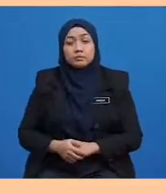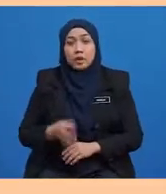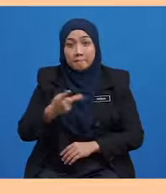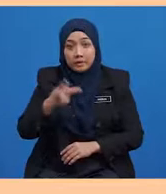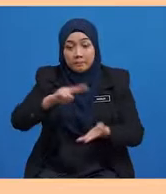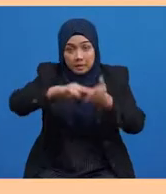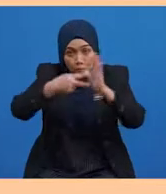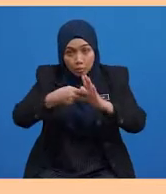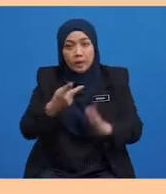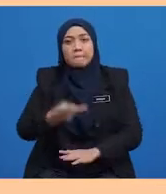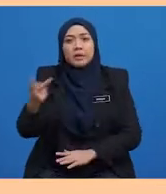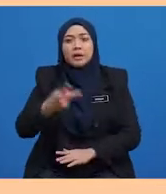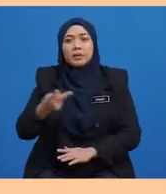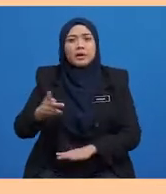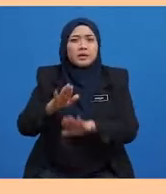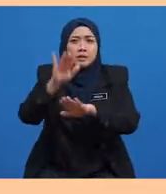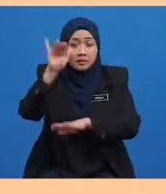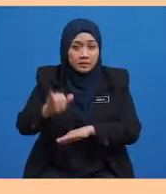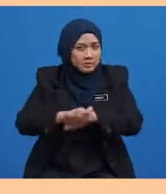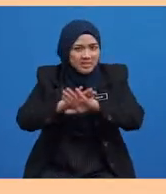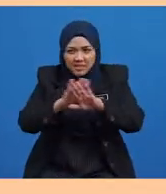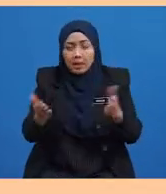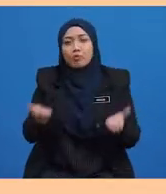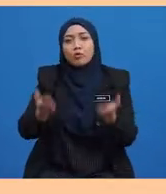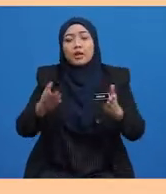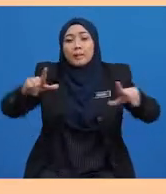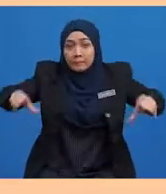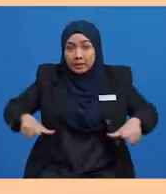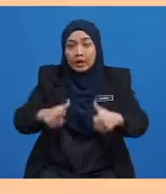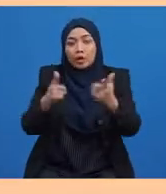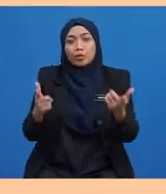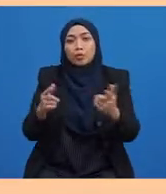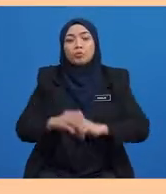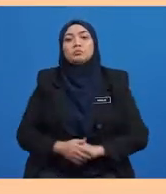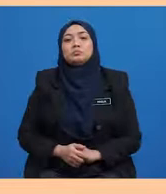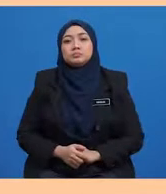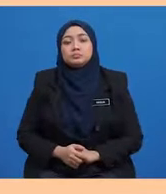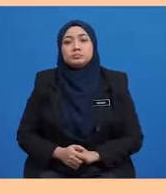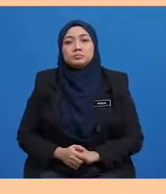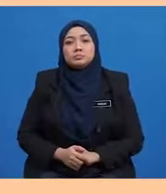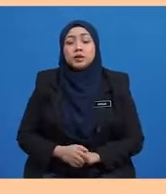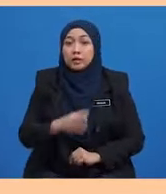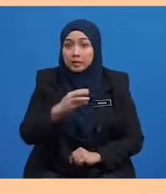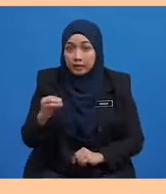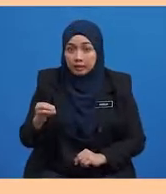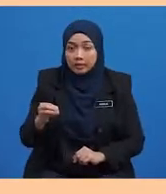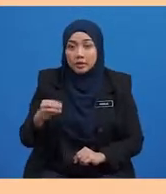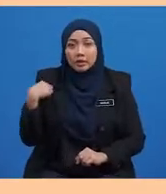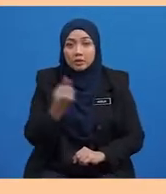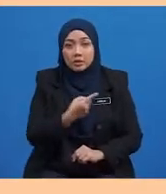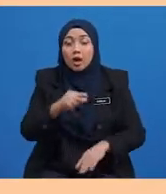perkara yang tak mungkin berlaku. Maka kita akan menggunakan perkataan